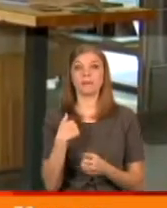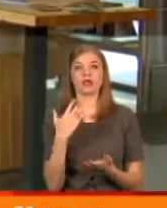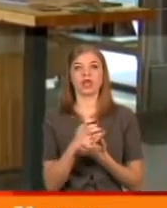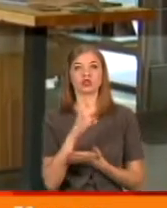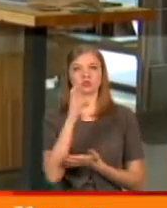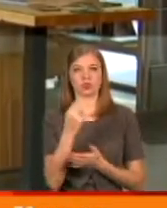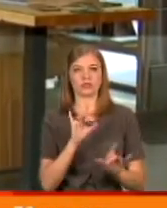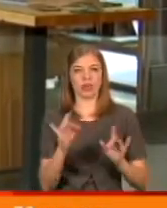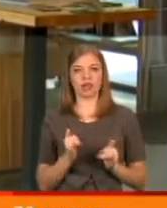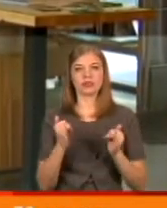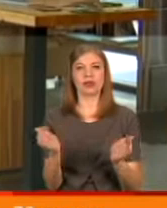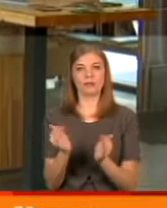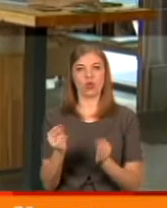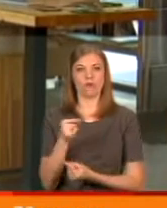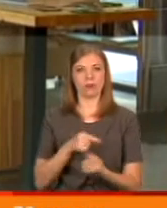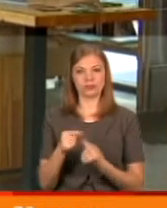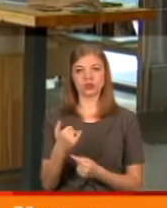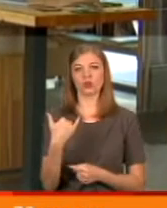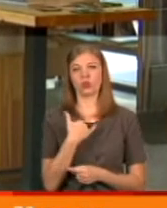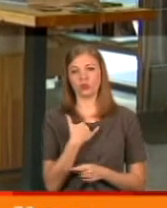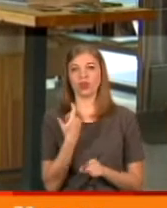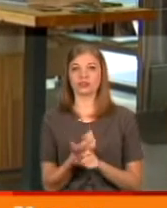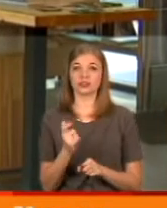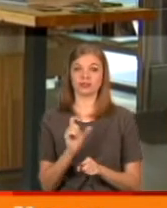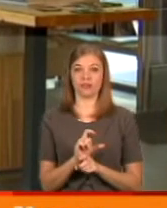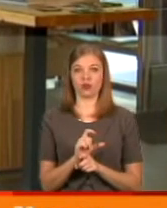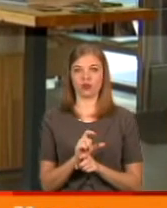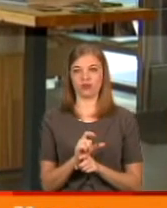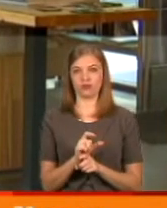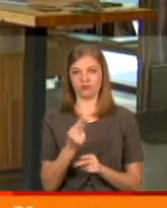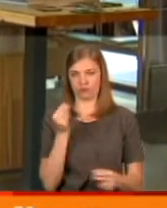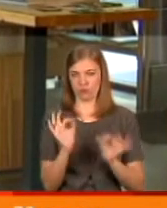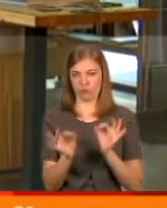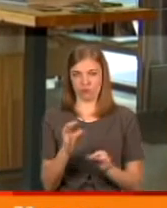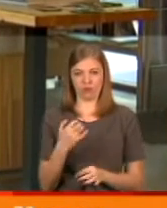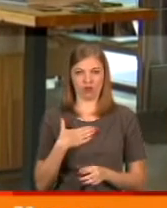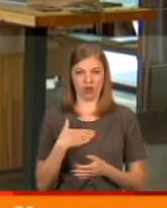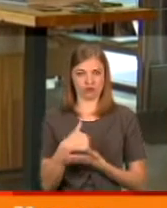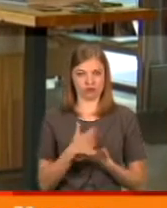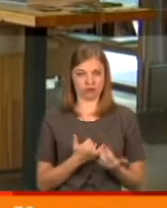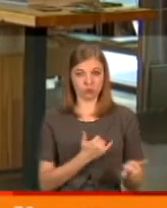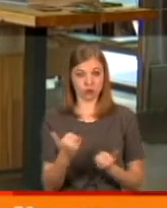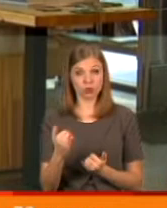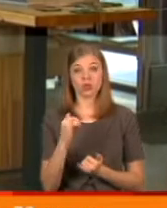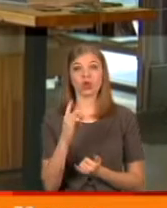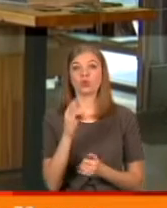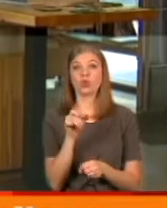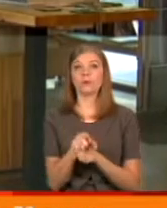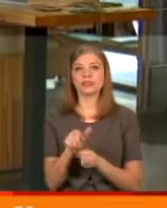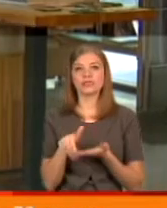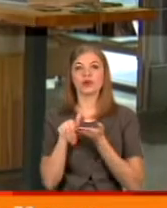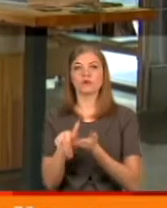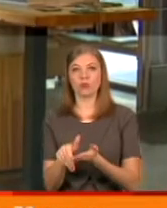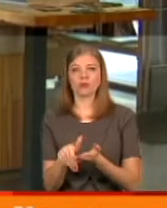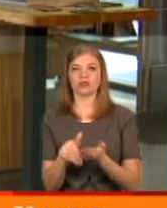малого бізнесу. У нас доволі такі демократичні ціни на наші услуги, але місія – допомогти